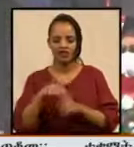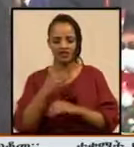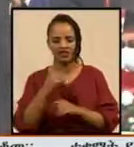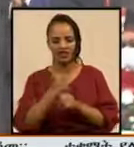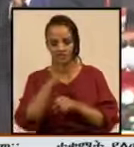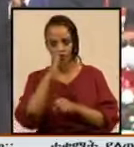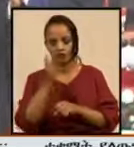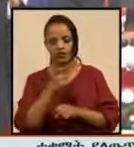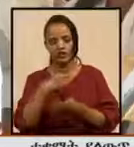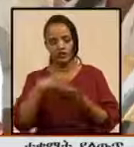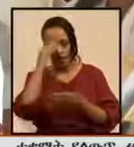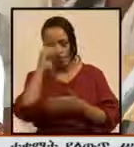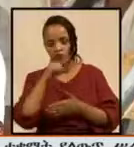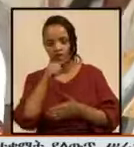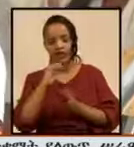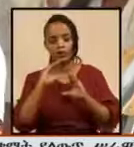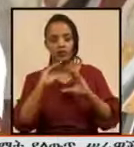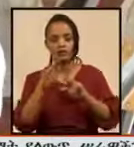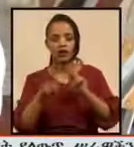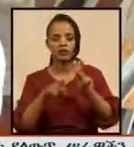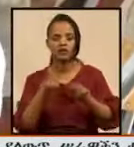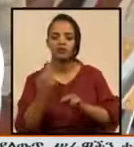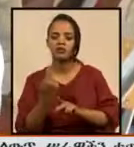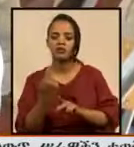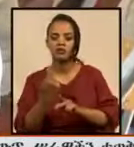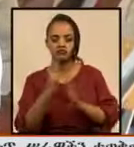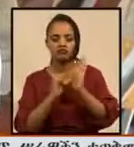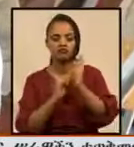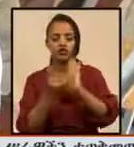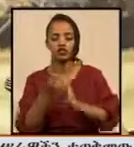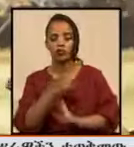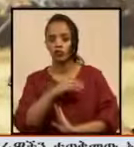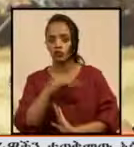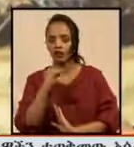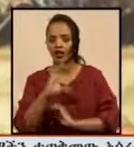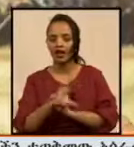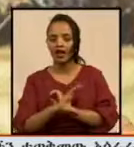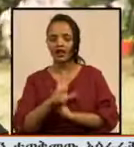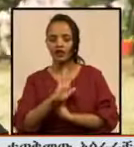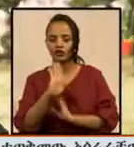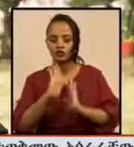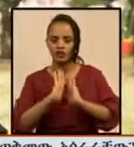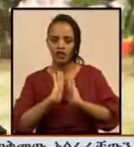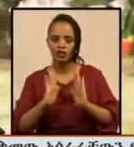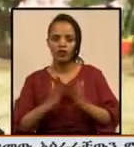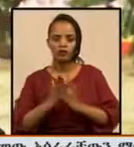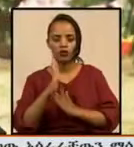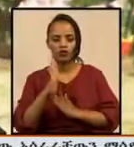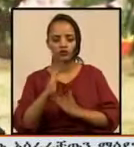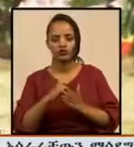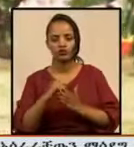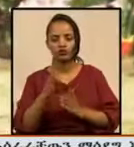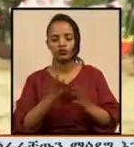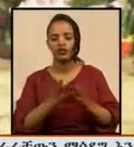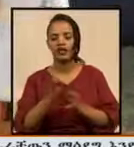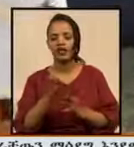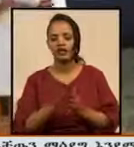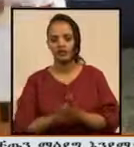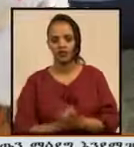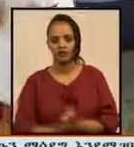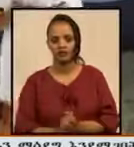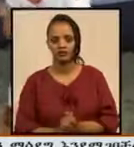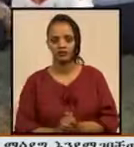በመሆን ሳይማር ያስተማራቸውን ማህበረሰብ በመጥቀም አርአያ እንደሚሆኑና ለሀገራቸው ሰላም የበኩላቸውን እንደሚወጡም ገልጸዋል።